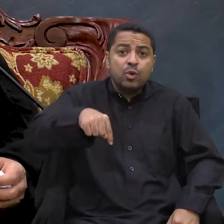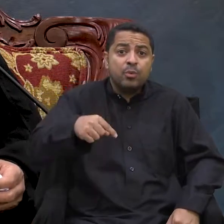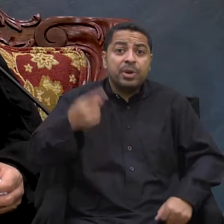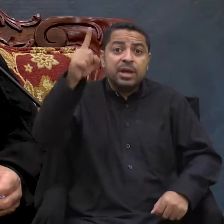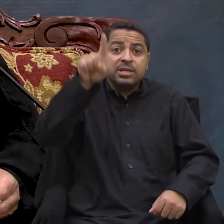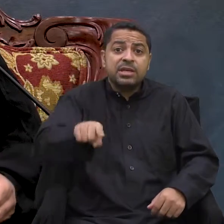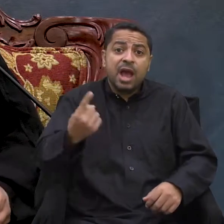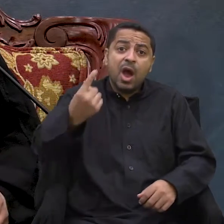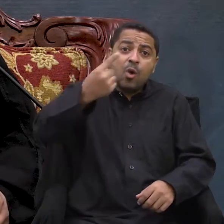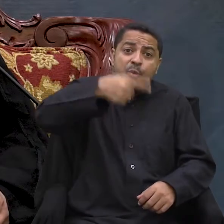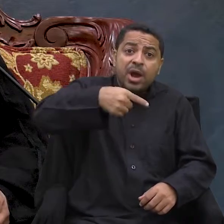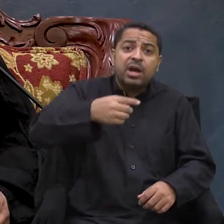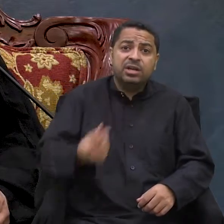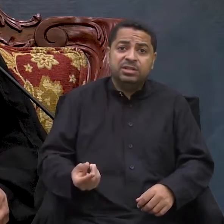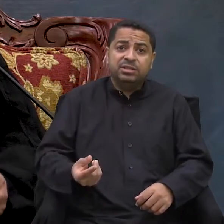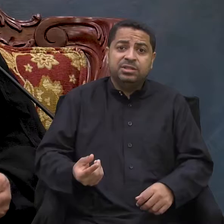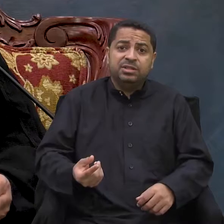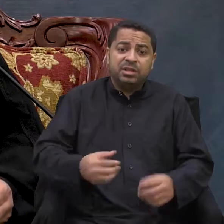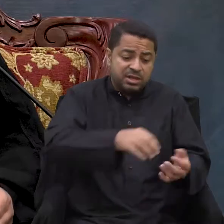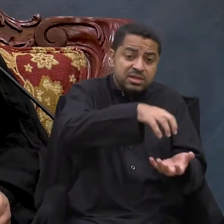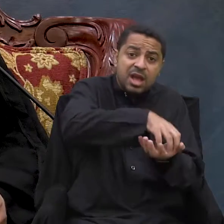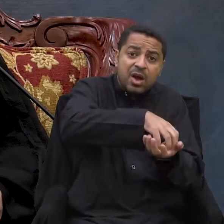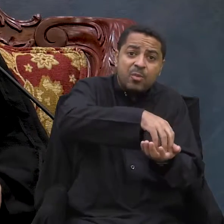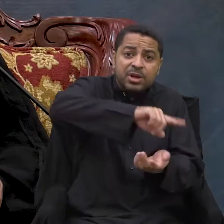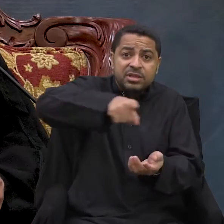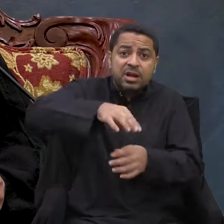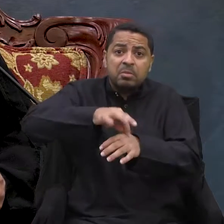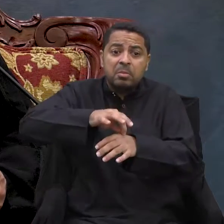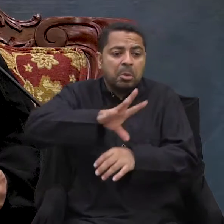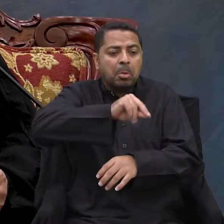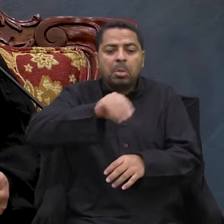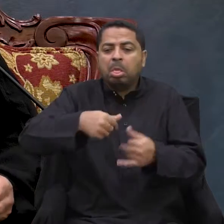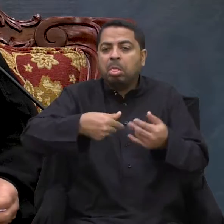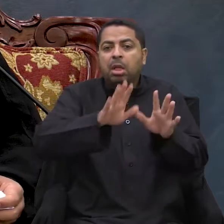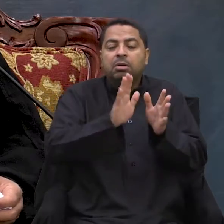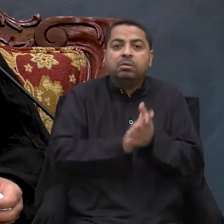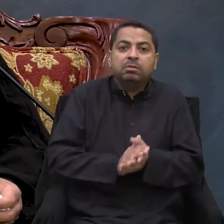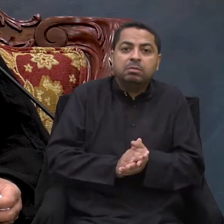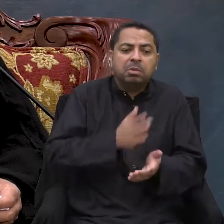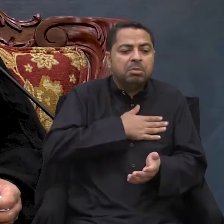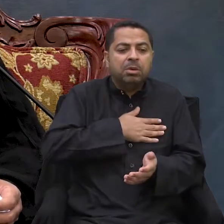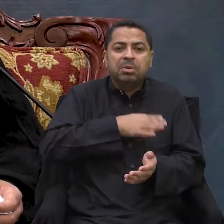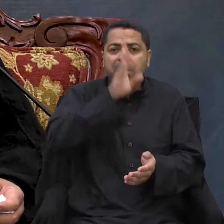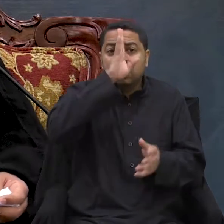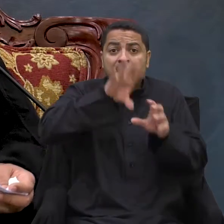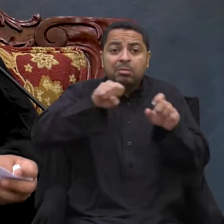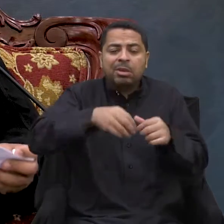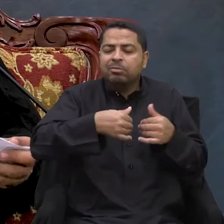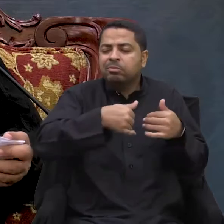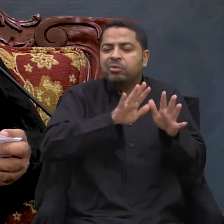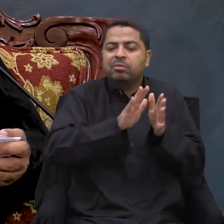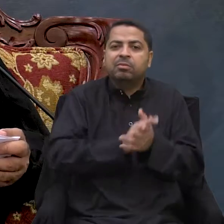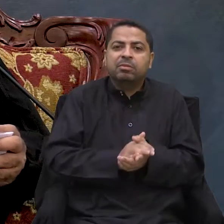على بعض المسلمين كما يمر أي حدث آخر،